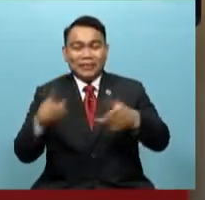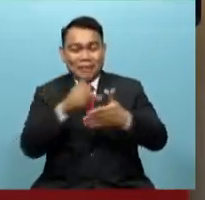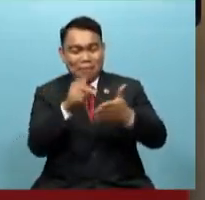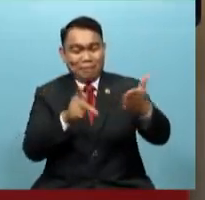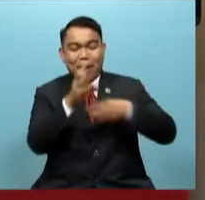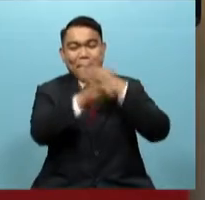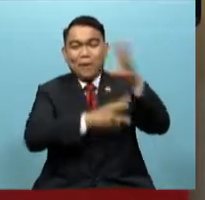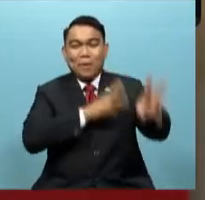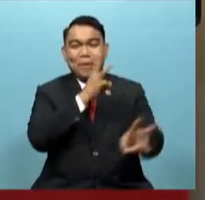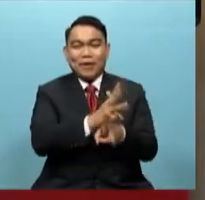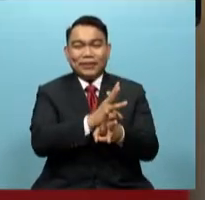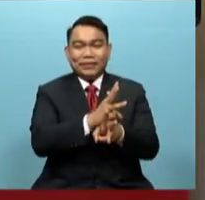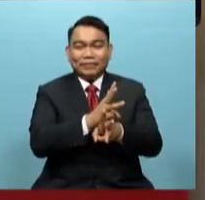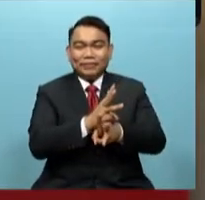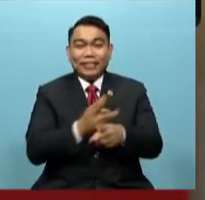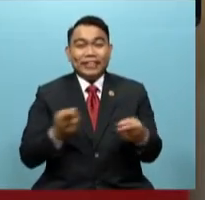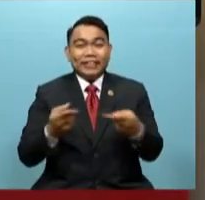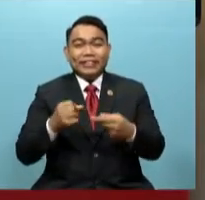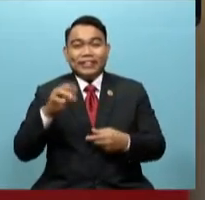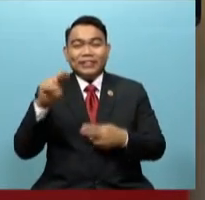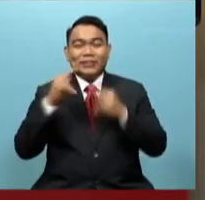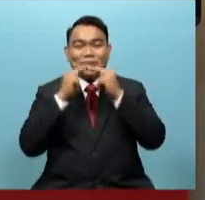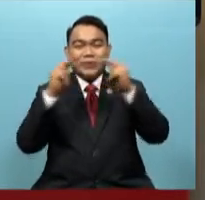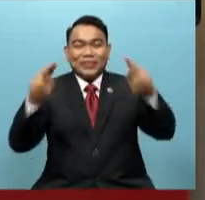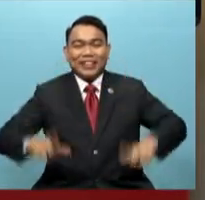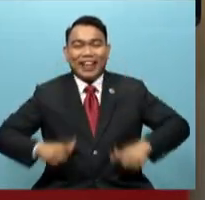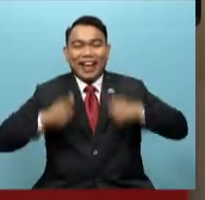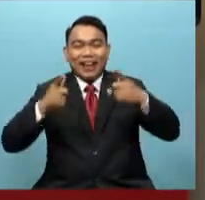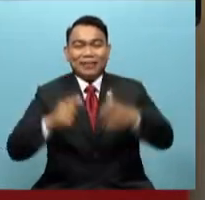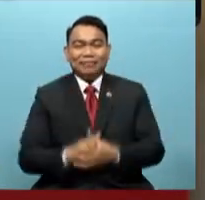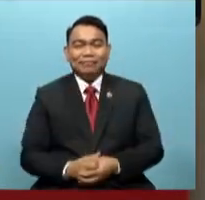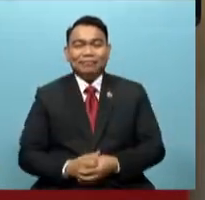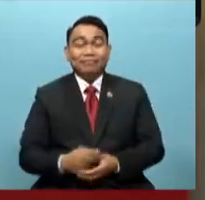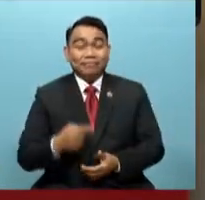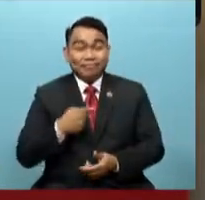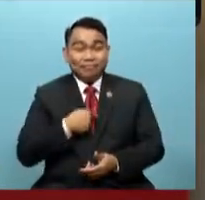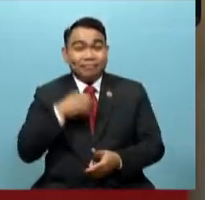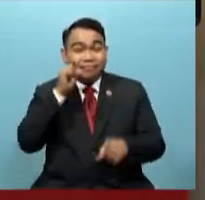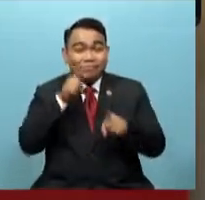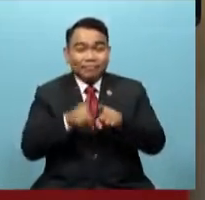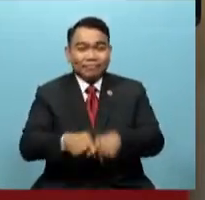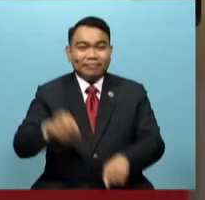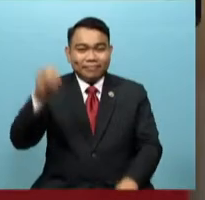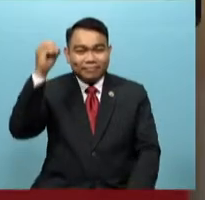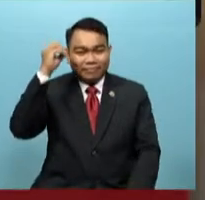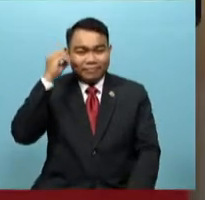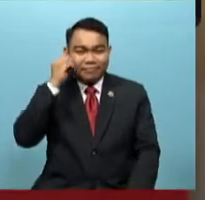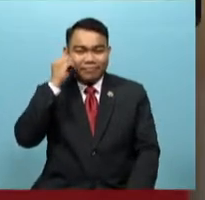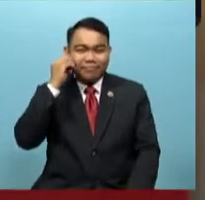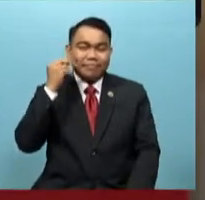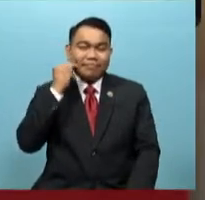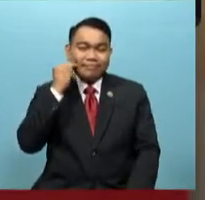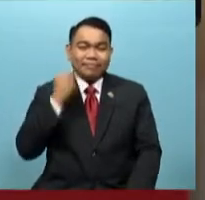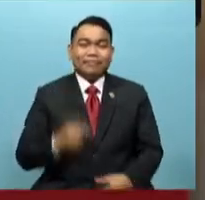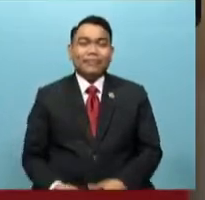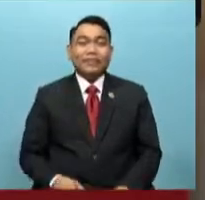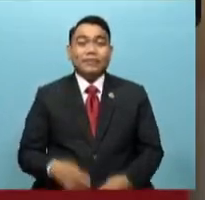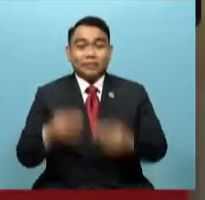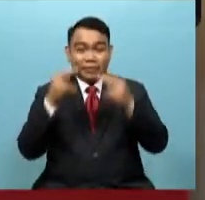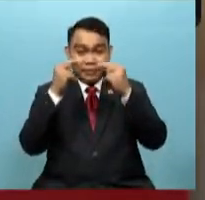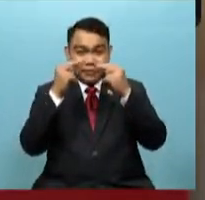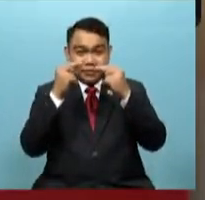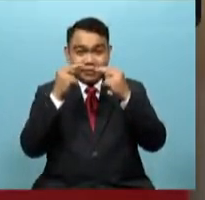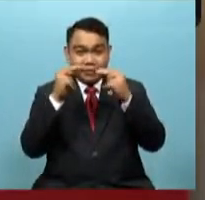iba't ibang panig ng mundo dito sa Iglesia ni Cristo News Live. Ako po si kapatid na Olivia Nagy. Mapapanood din po ninyo